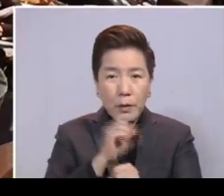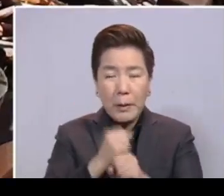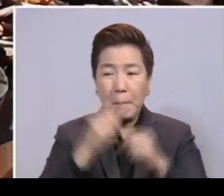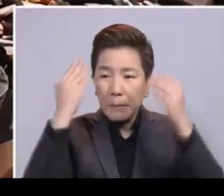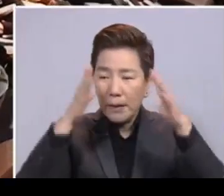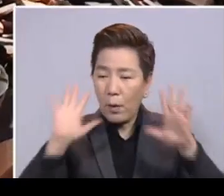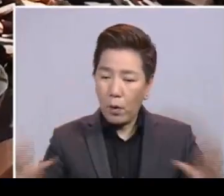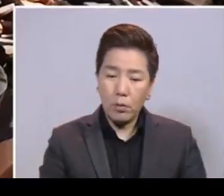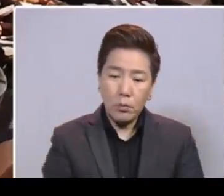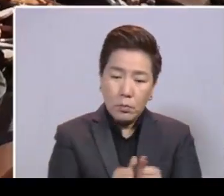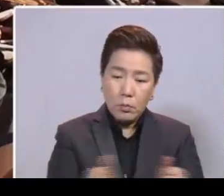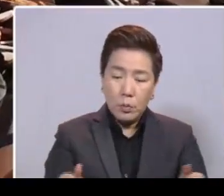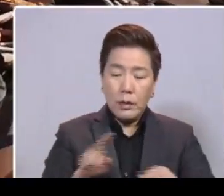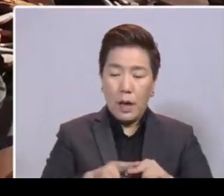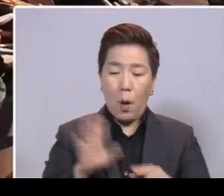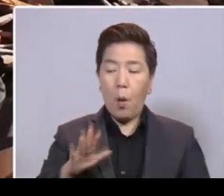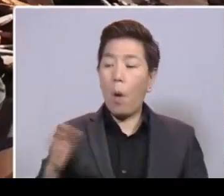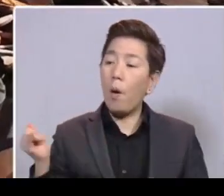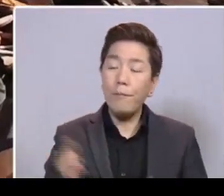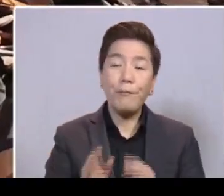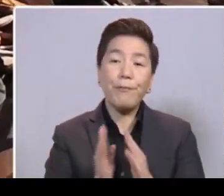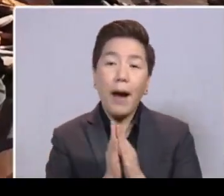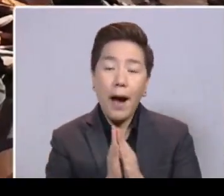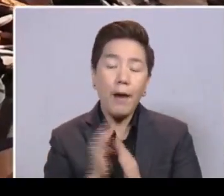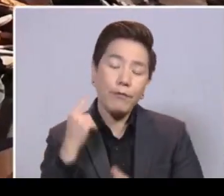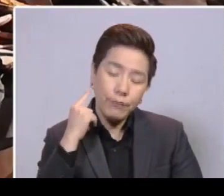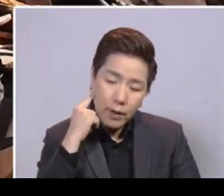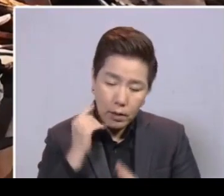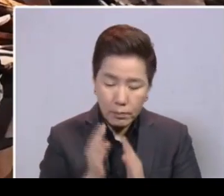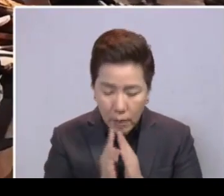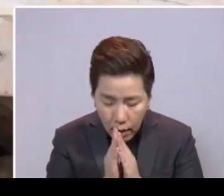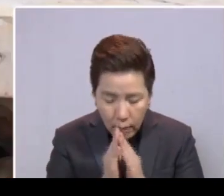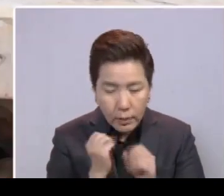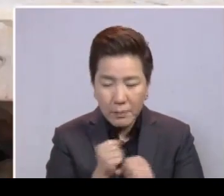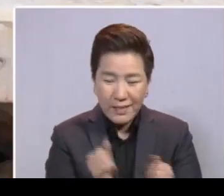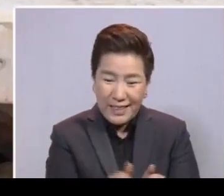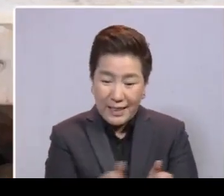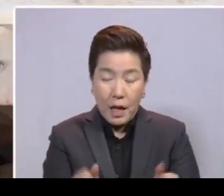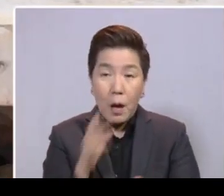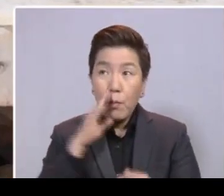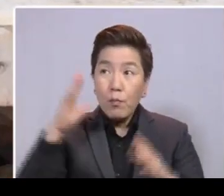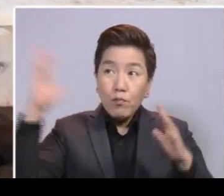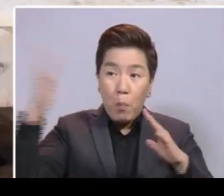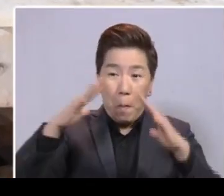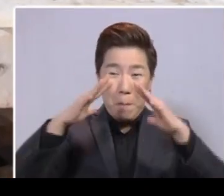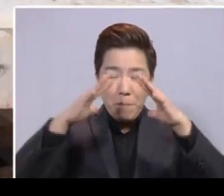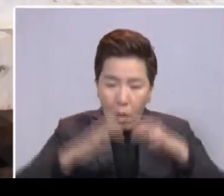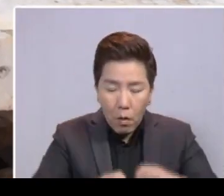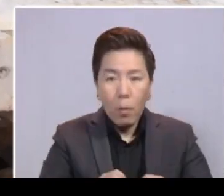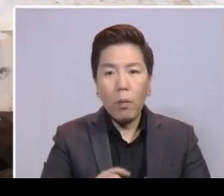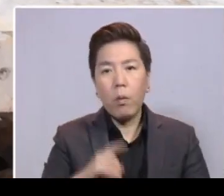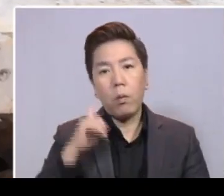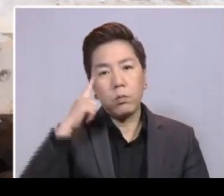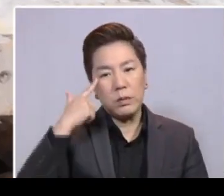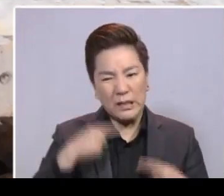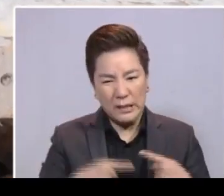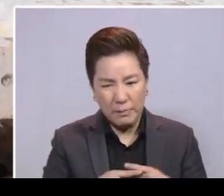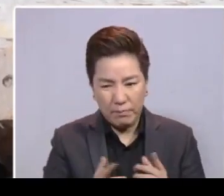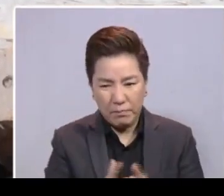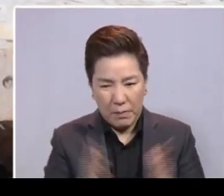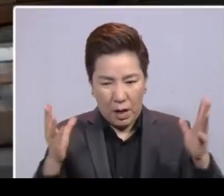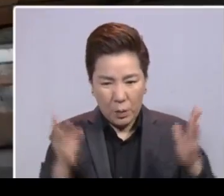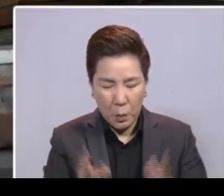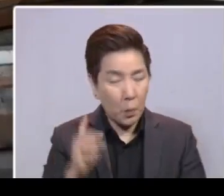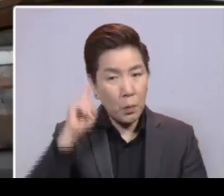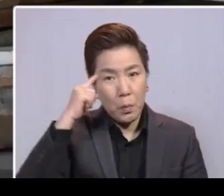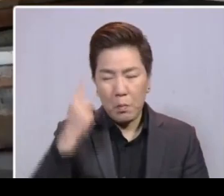กิจกรรมบรรณาญาติโยมต่างๆเนี่ยเข้ามาทำบุญทำกิจกรรมต่างๆก็ไม่รู้ว่าความเสียหายเนี่ยมันจะเกิดขึ้นมาก